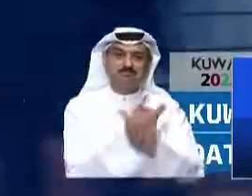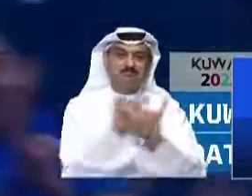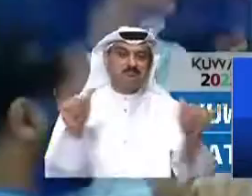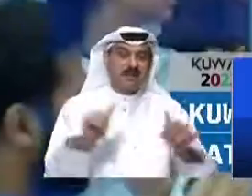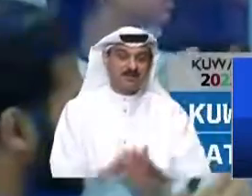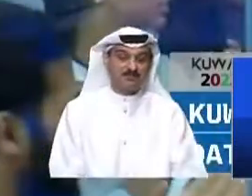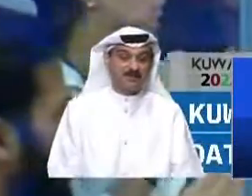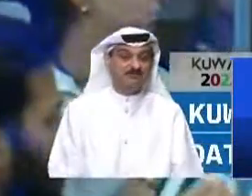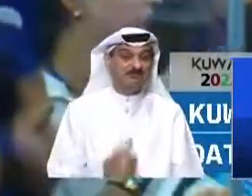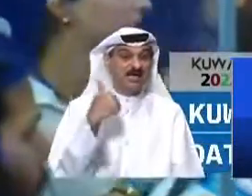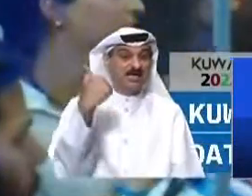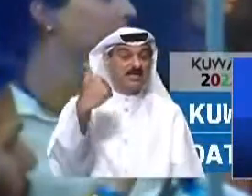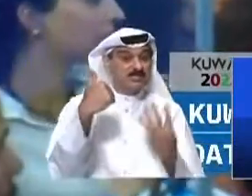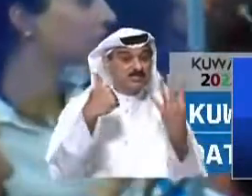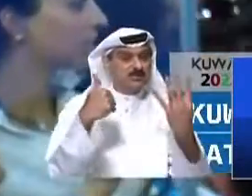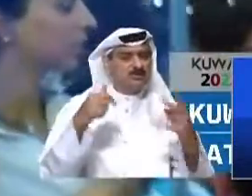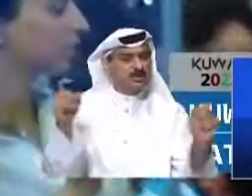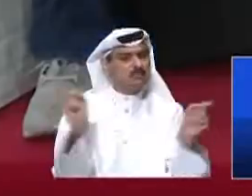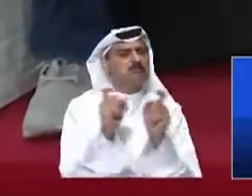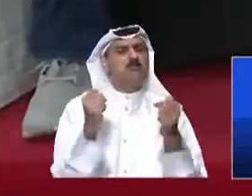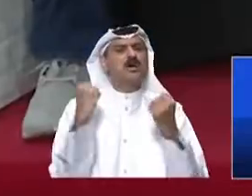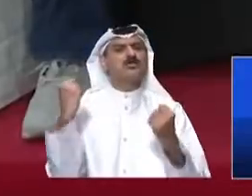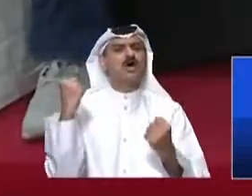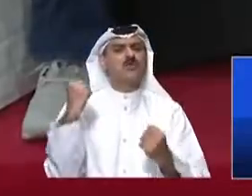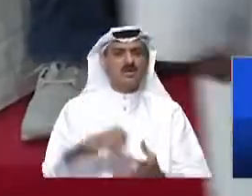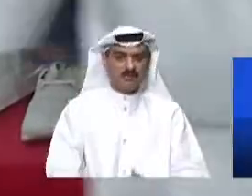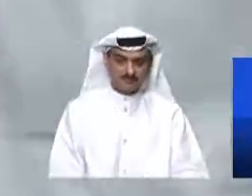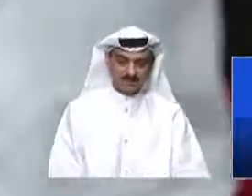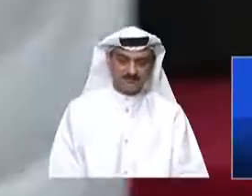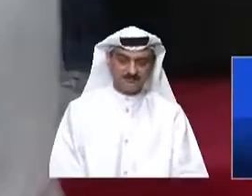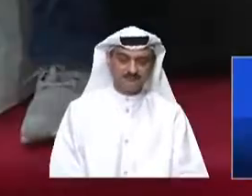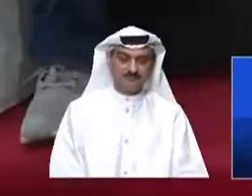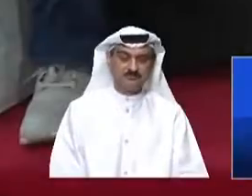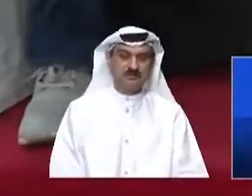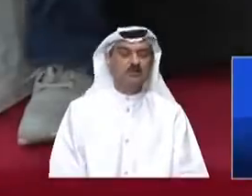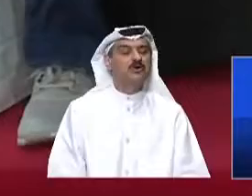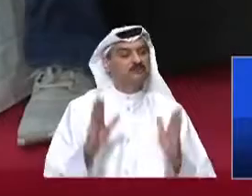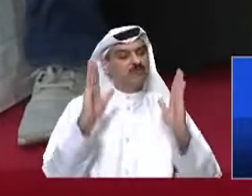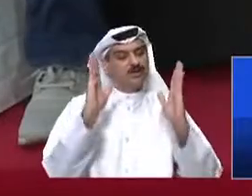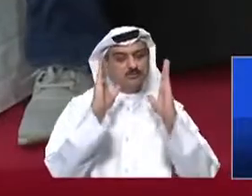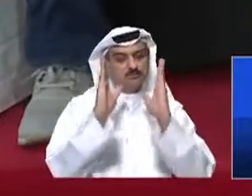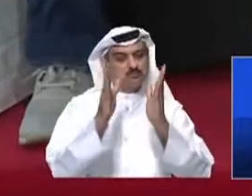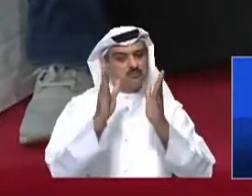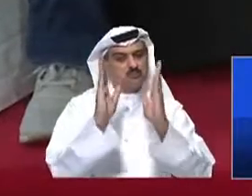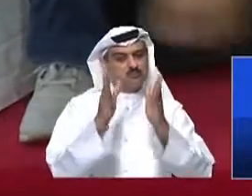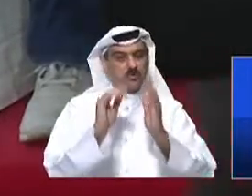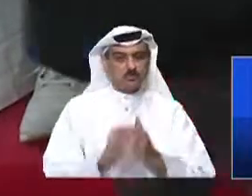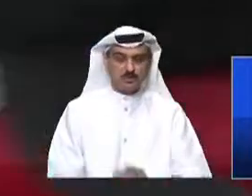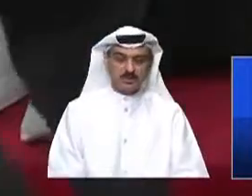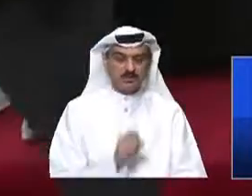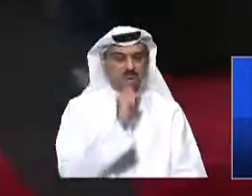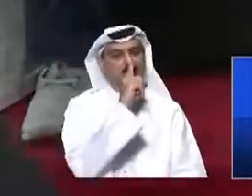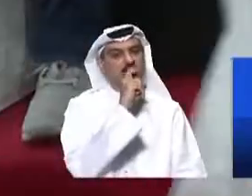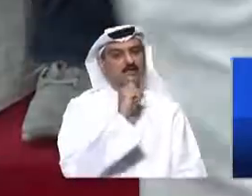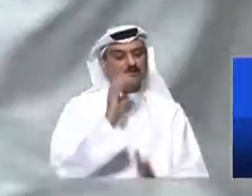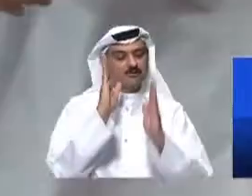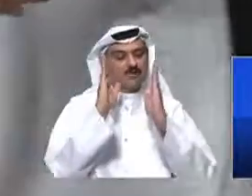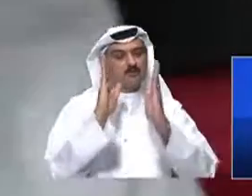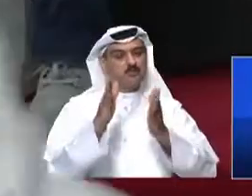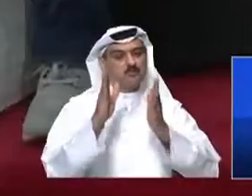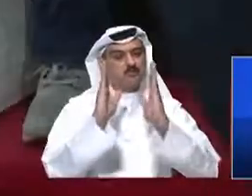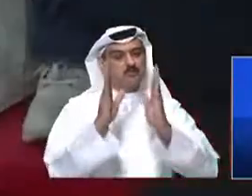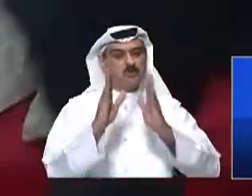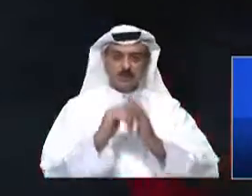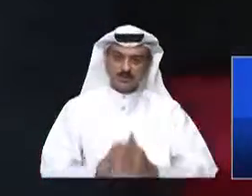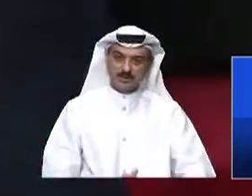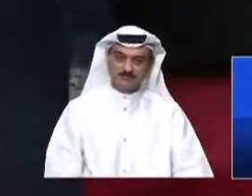6-4، شدت شوية المباراة، لكن يعطيهم العافية شباب منتخب قطر عبد العزيز السعدون محمد